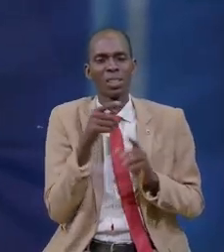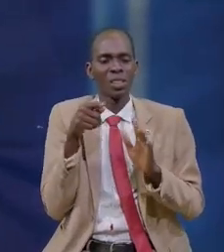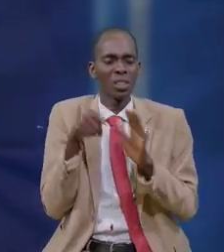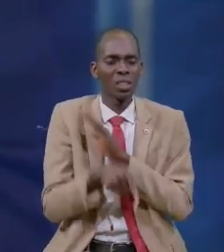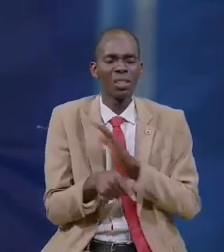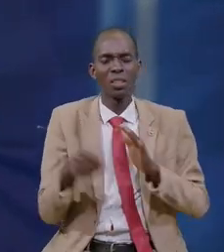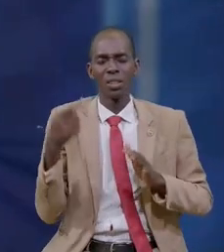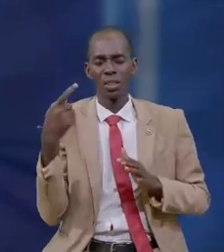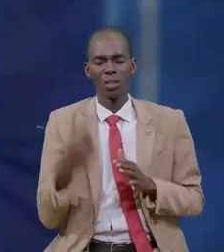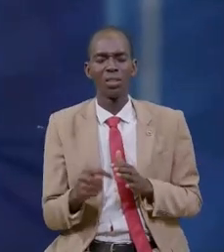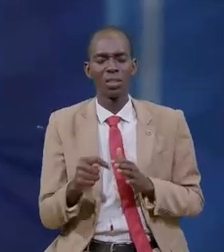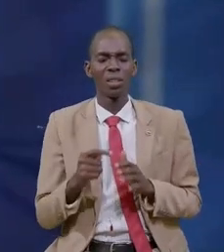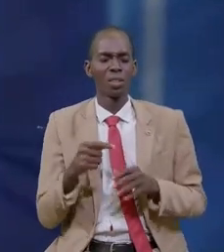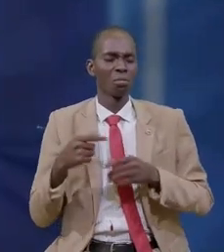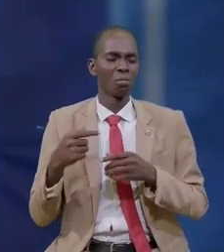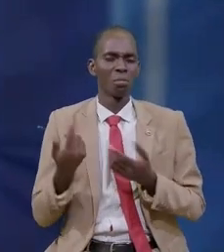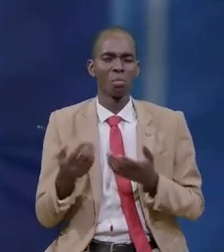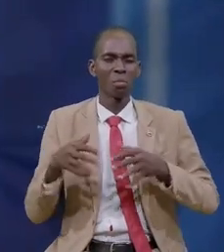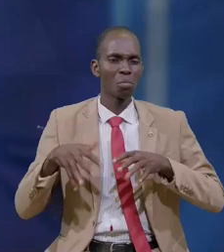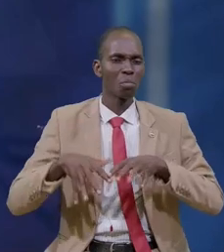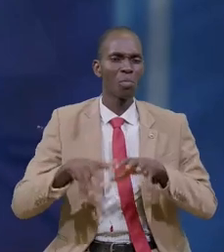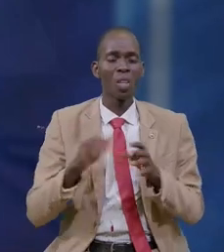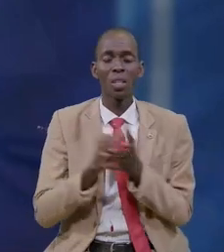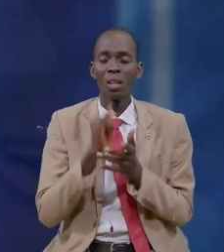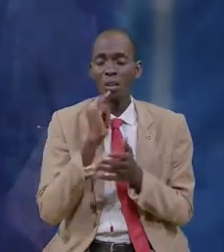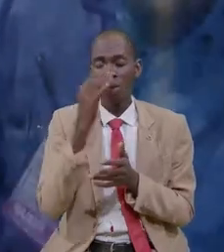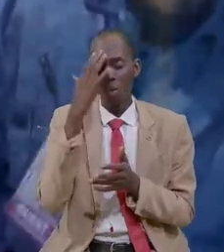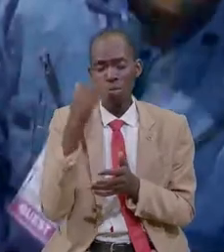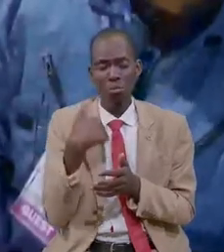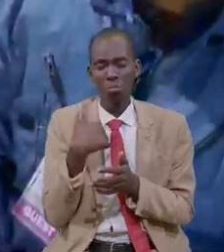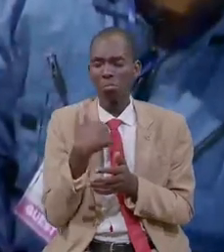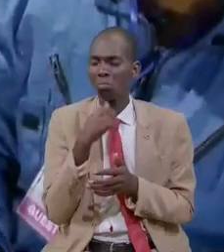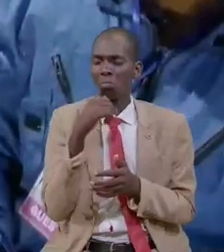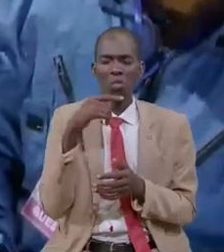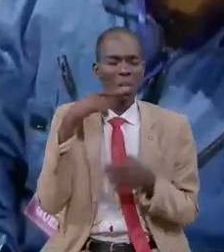Tu te sens coupable partout. C'est pourquoi je ne peux plus sourire.